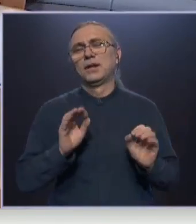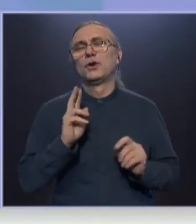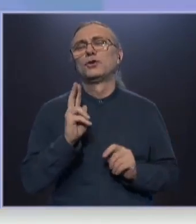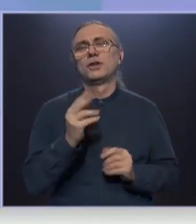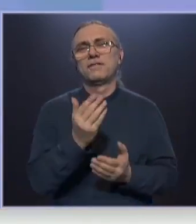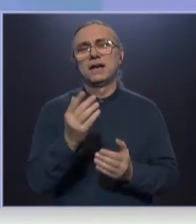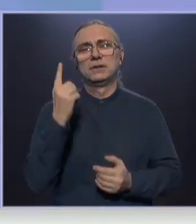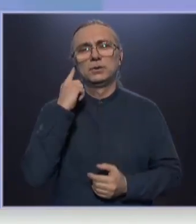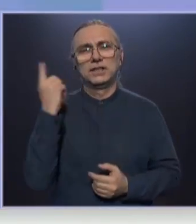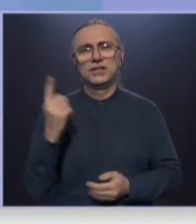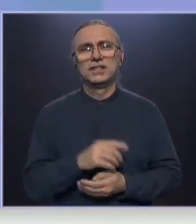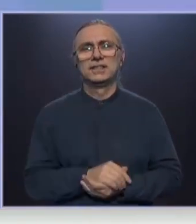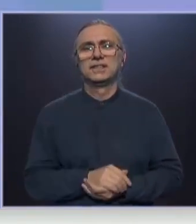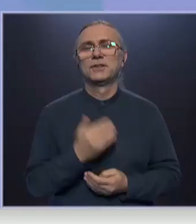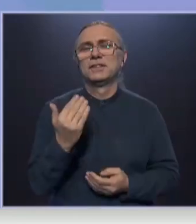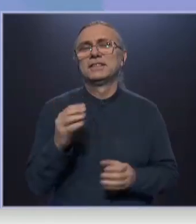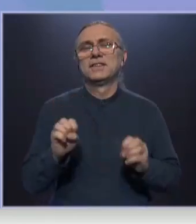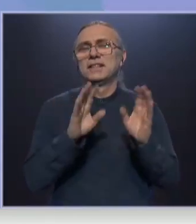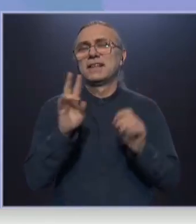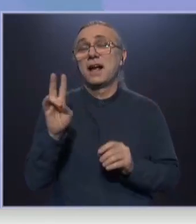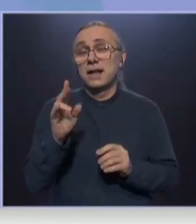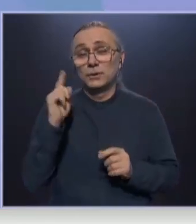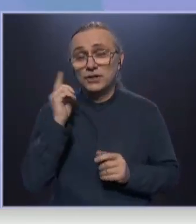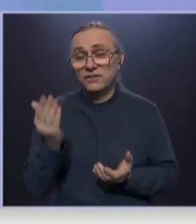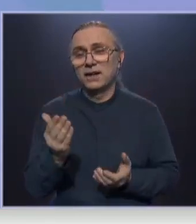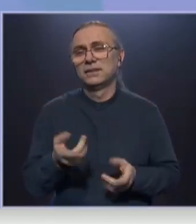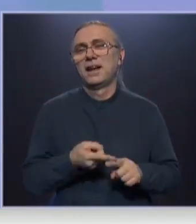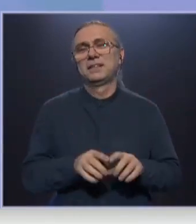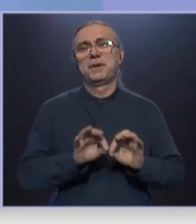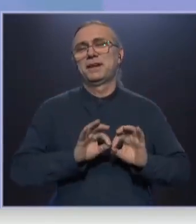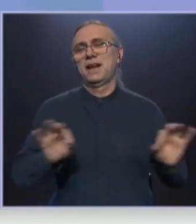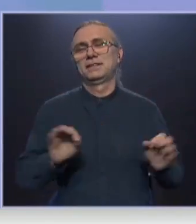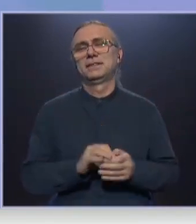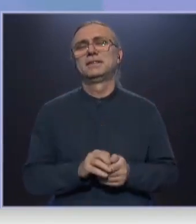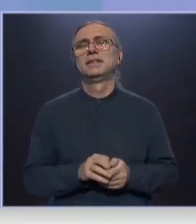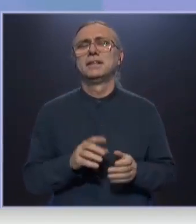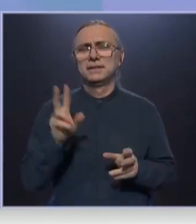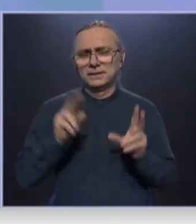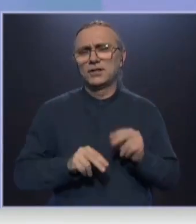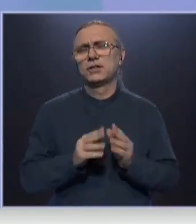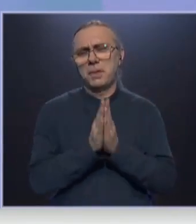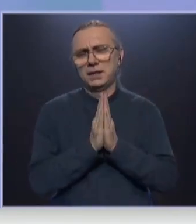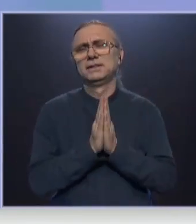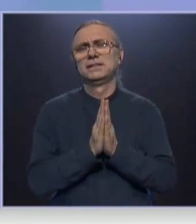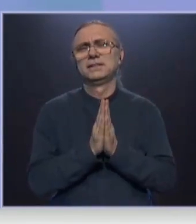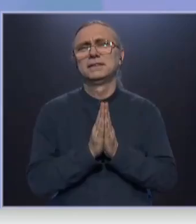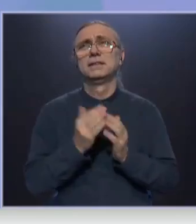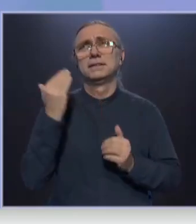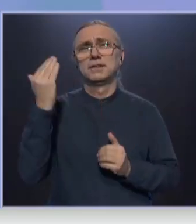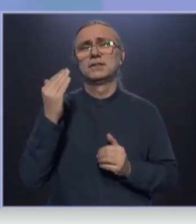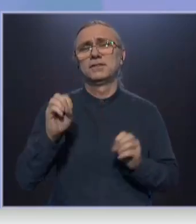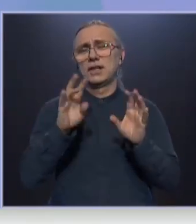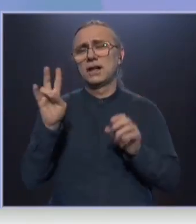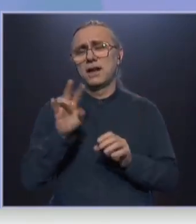Что вас слышит святитель Николай. Это просто прекрасно. Значит, неотступно молитесь. Он вас выбрал, он вас